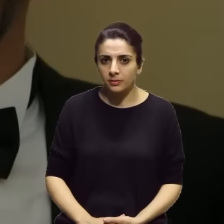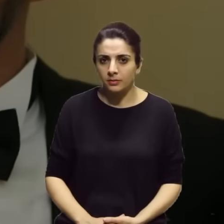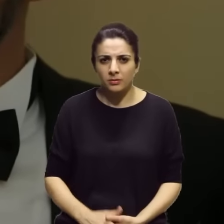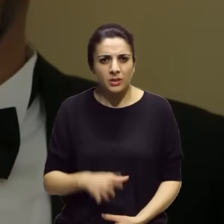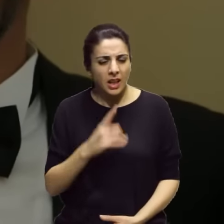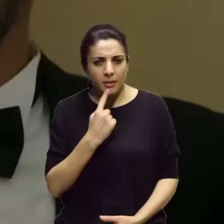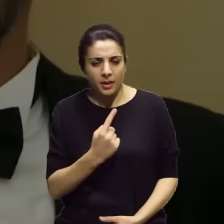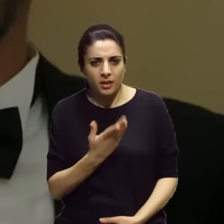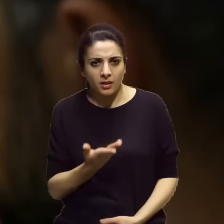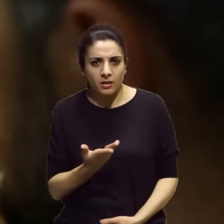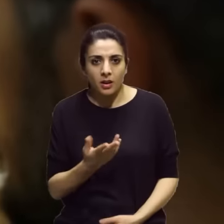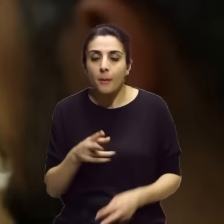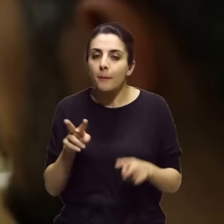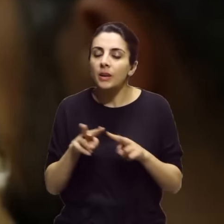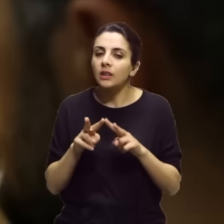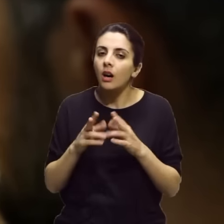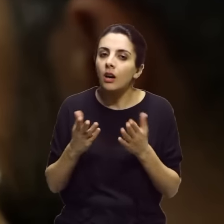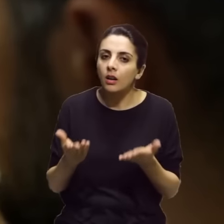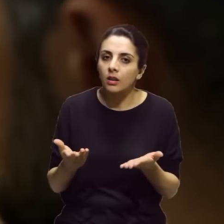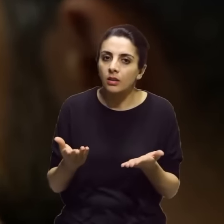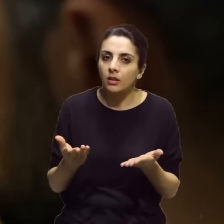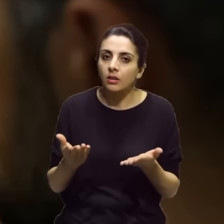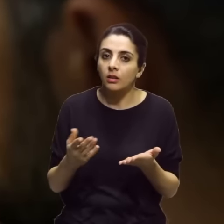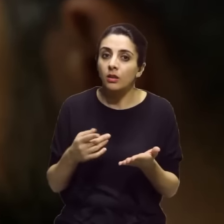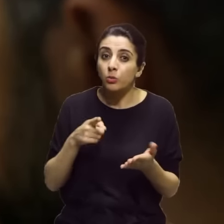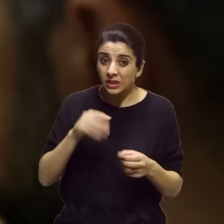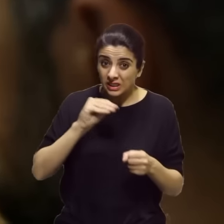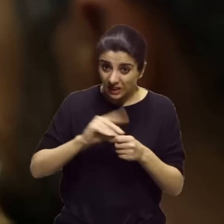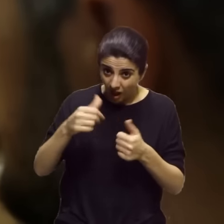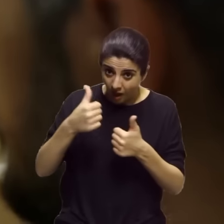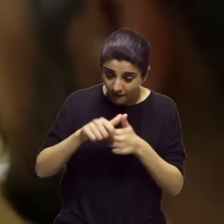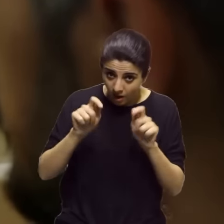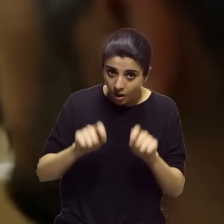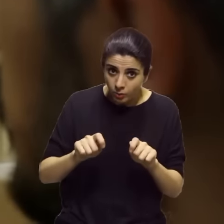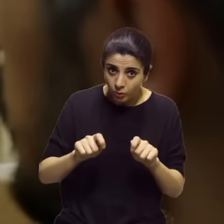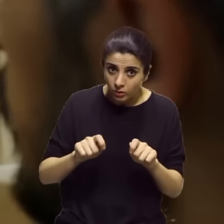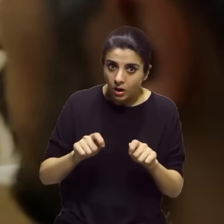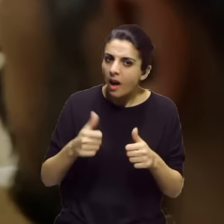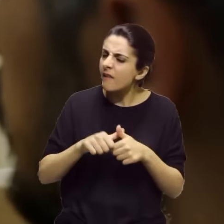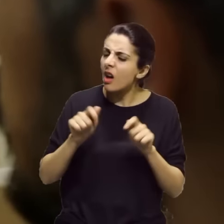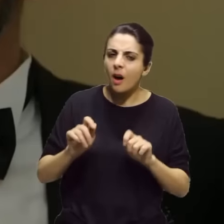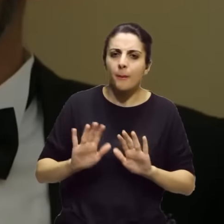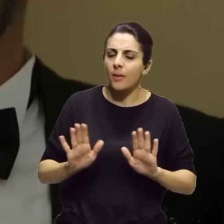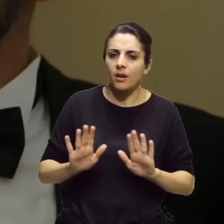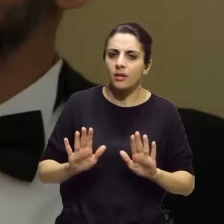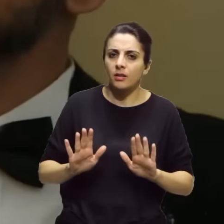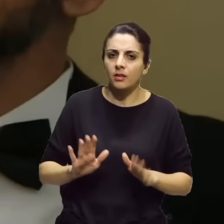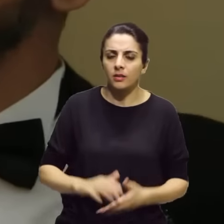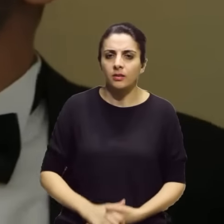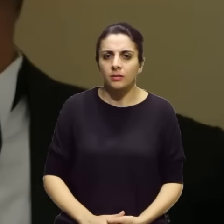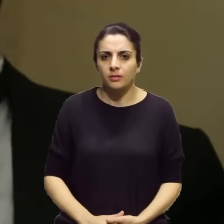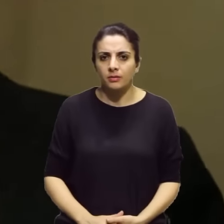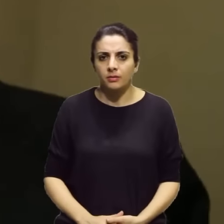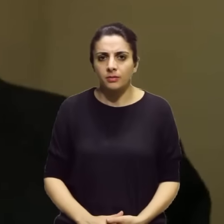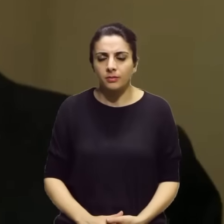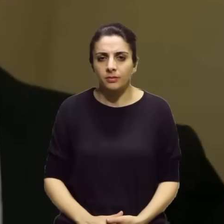Ne demek o? Masar, eğer bunun için evleniyorsan evlenme. Masar